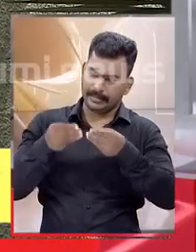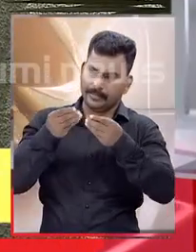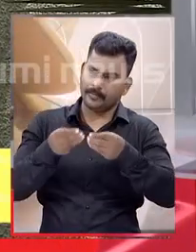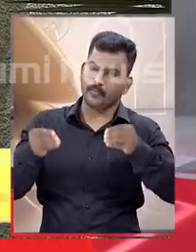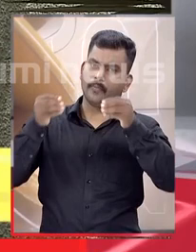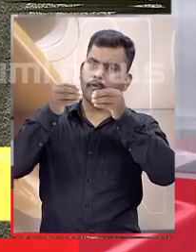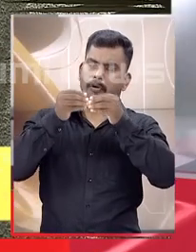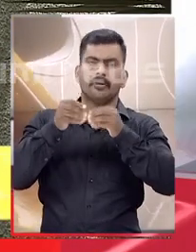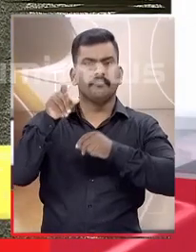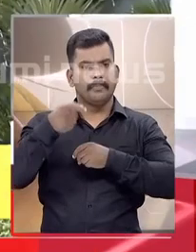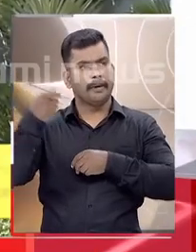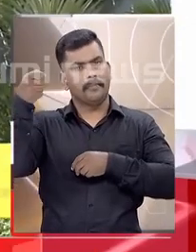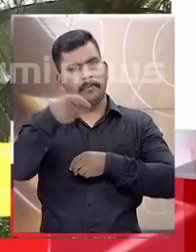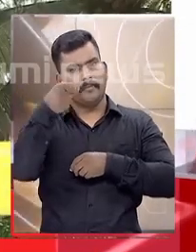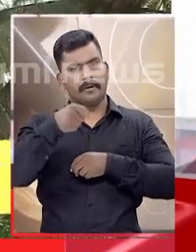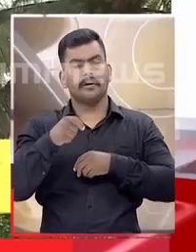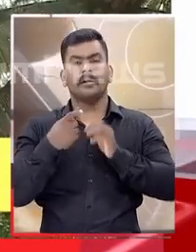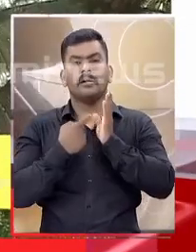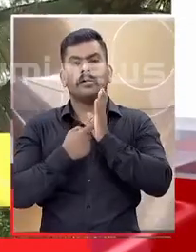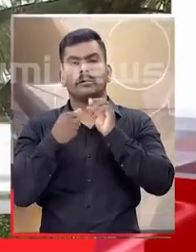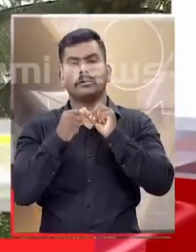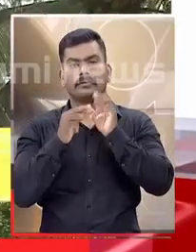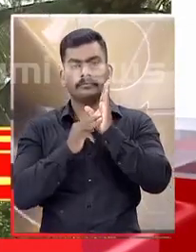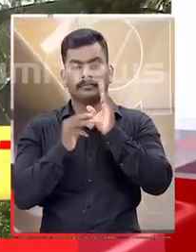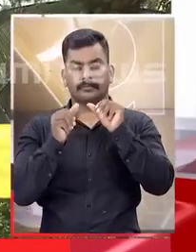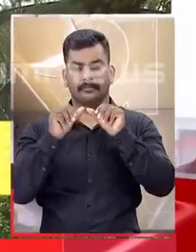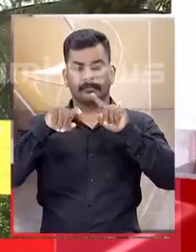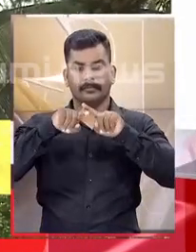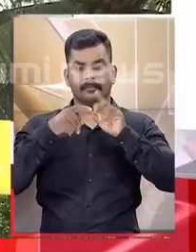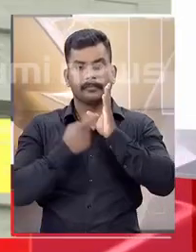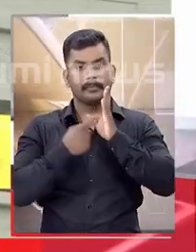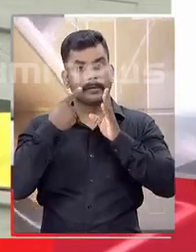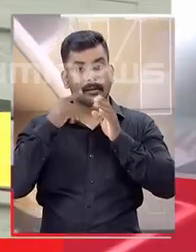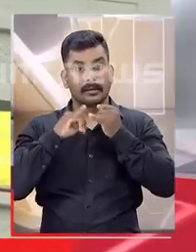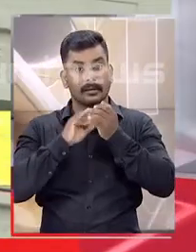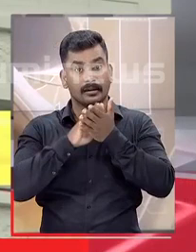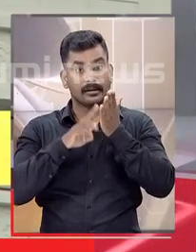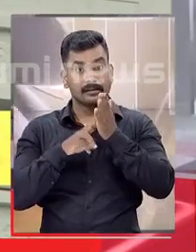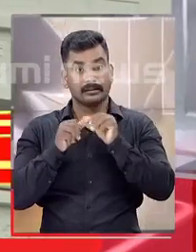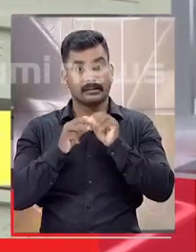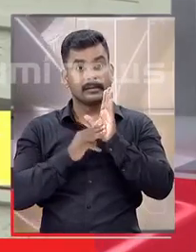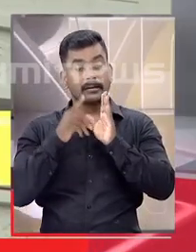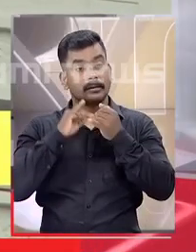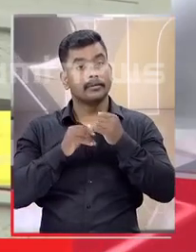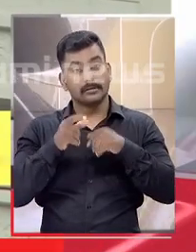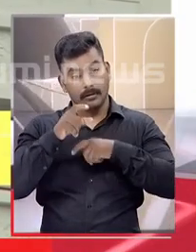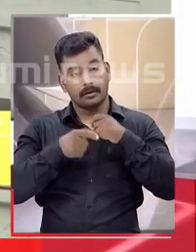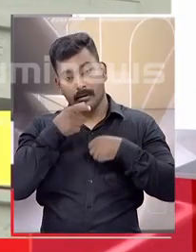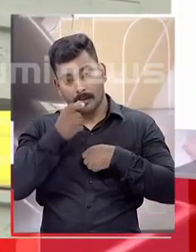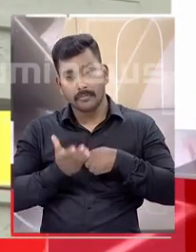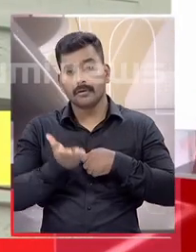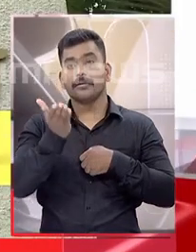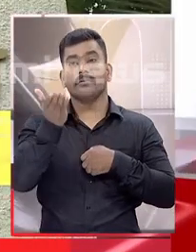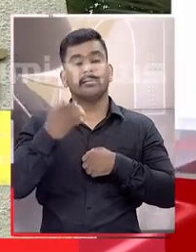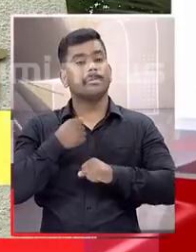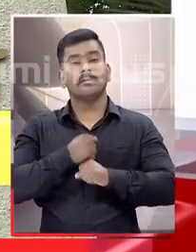കിട്ടുമെന്ന് കണ്ടുകൊണ്ട് ഇട്ടു. രാമകൃഷ്ണ മിഷന് കൊടുക്കാൻ പണം കിട്ടിയില്ല എന്ന് പറഞ്ഞ് അവര് കൊടുത്ത കേസിനകത്ത് സർക്കാർ പറഞ്ഞു ആ